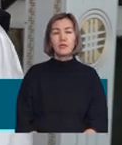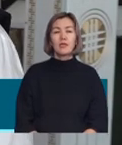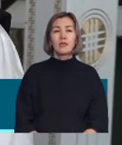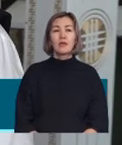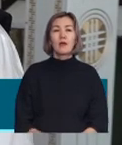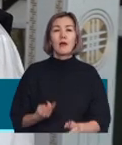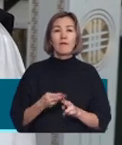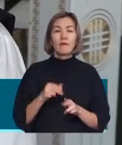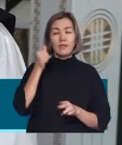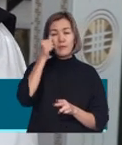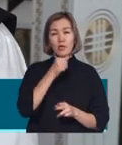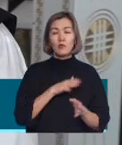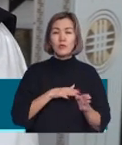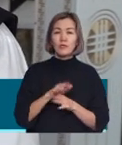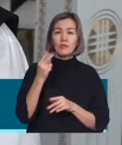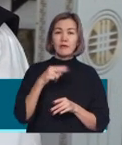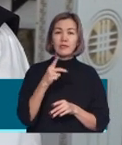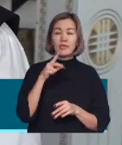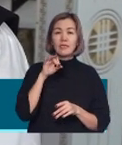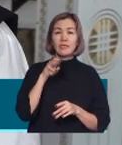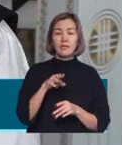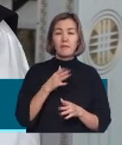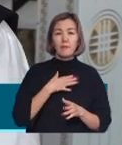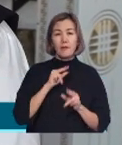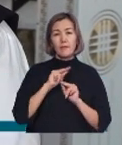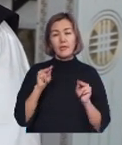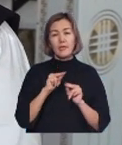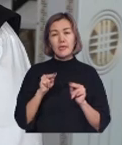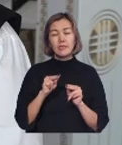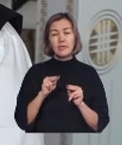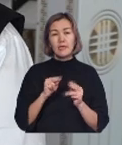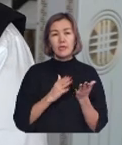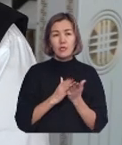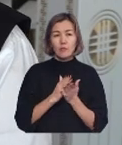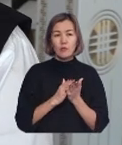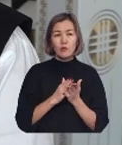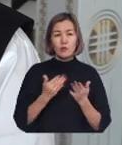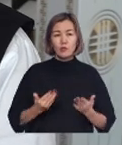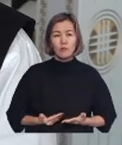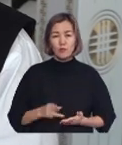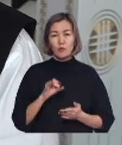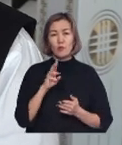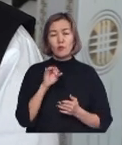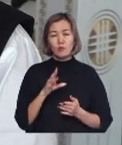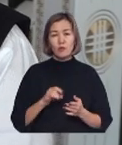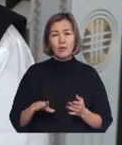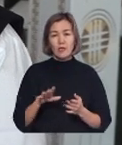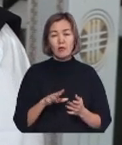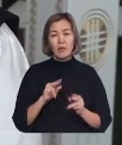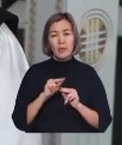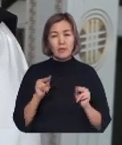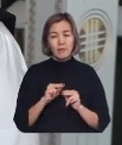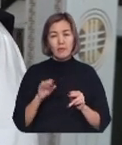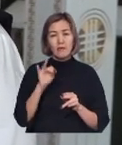В этом году исполняется 21 год моей педагогической деятельности. Я живу и работаю в Куксусском районе. Как